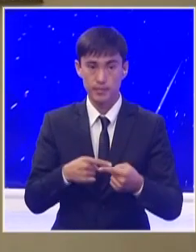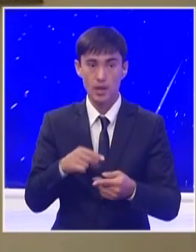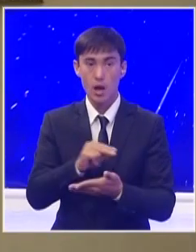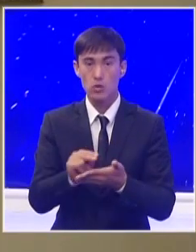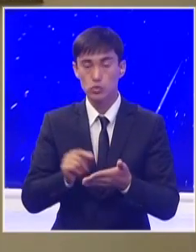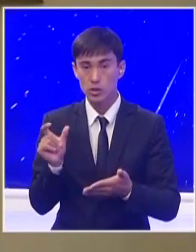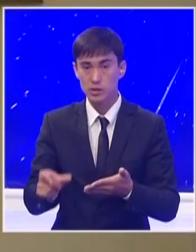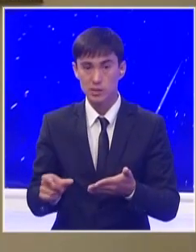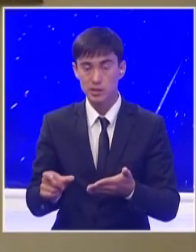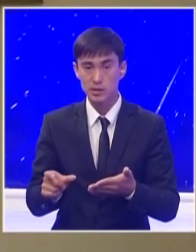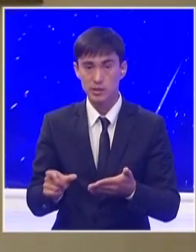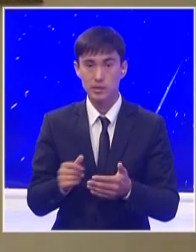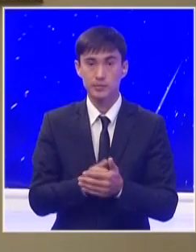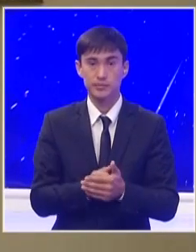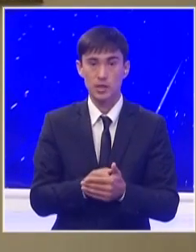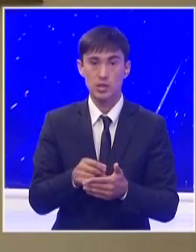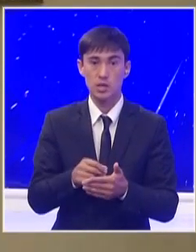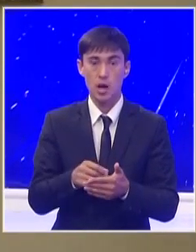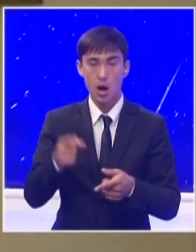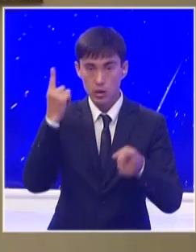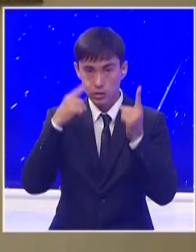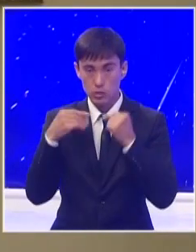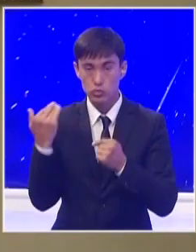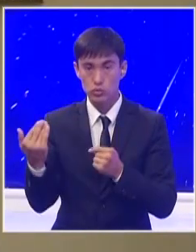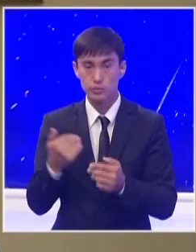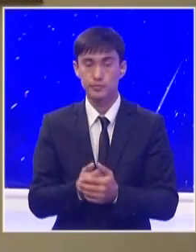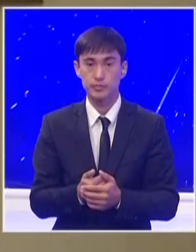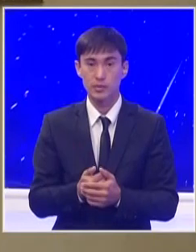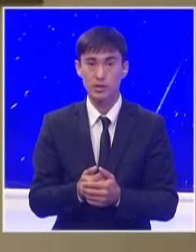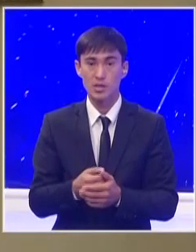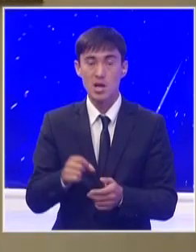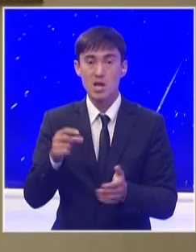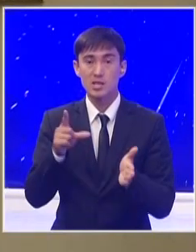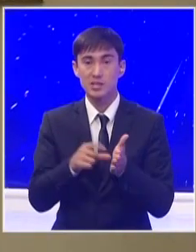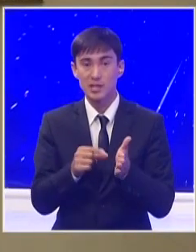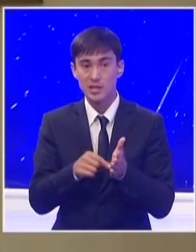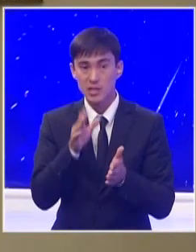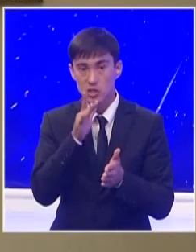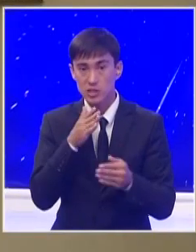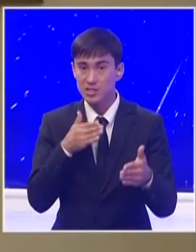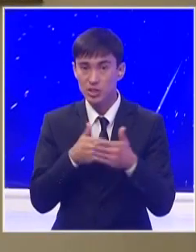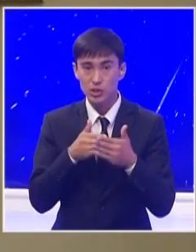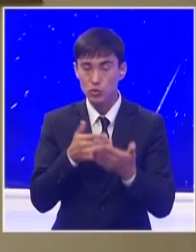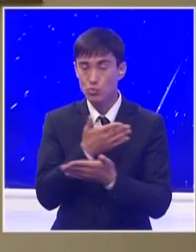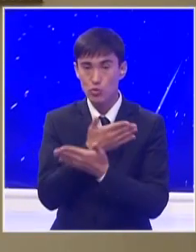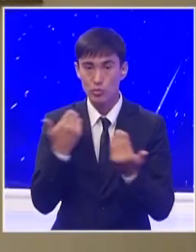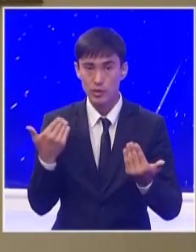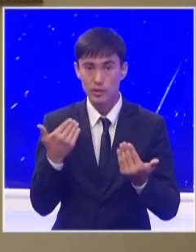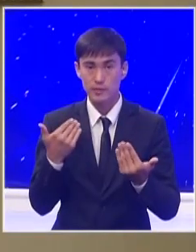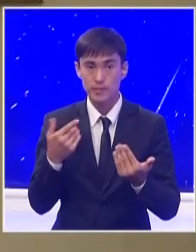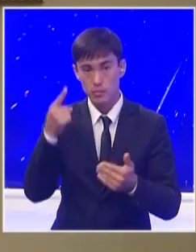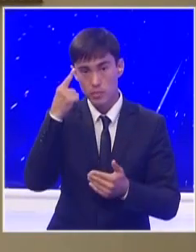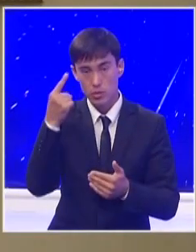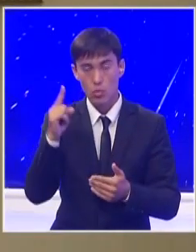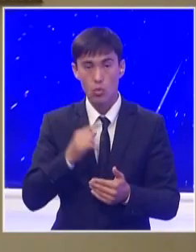қаламгерлер, журналист, жазушы ақындар үшін мына зейнеткерлік жас деген шектеу болмайды. Мен